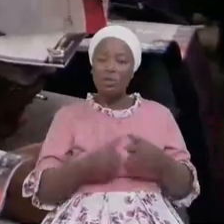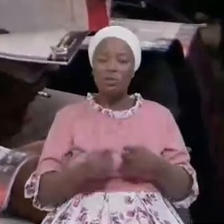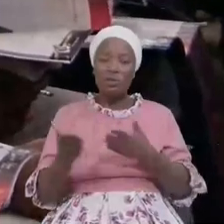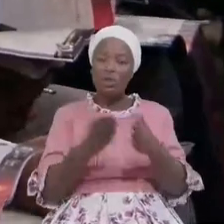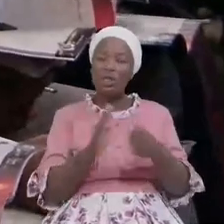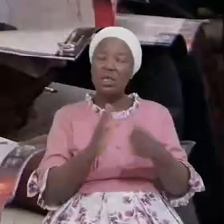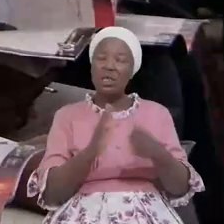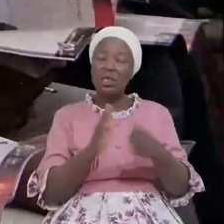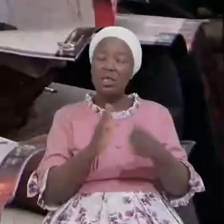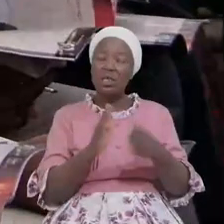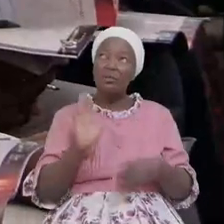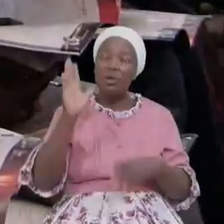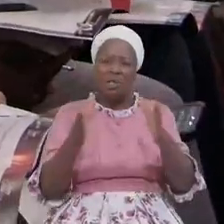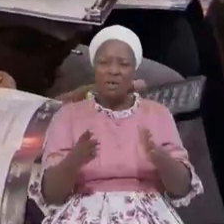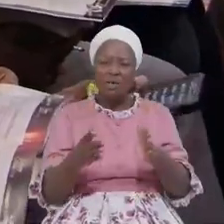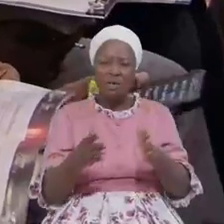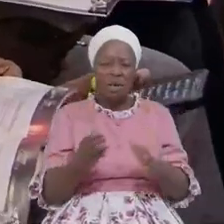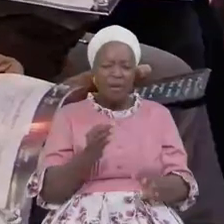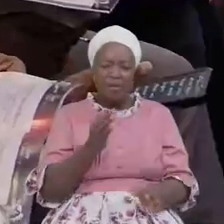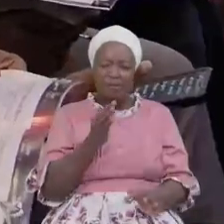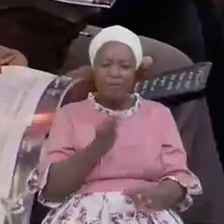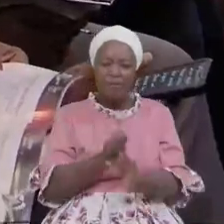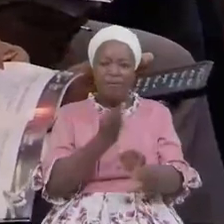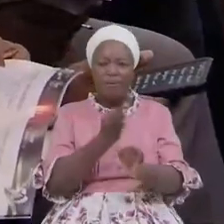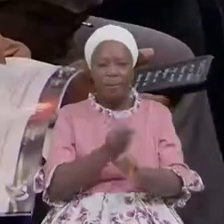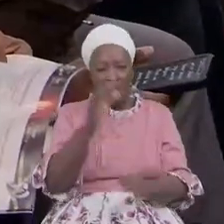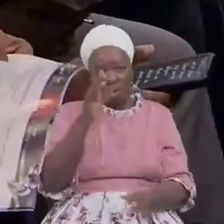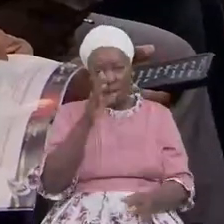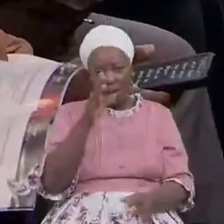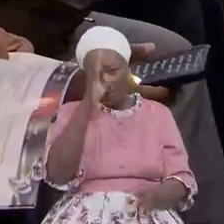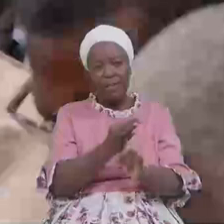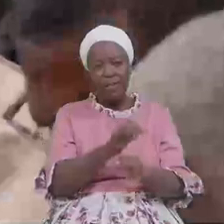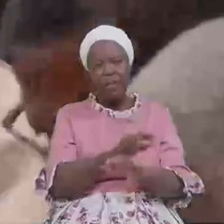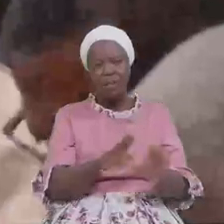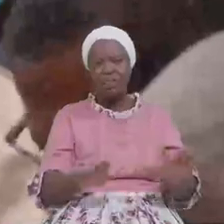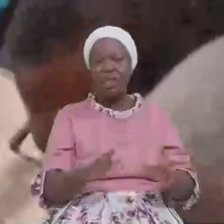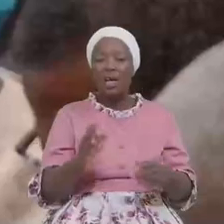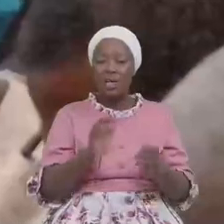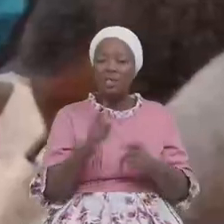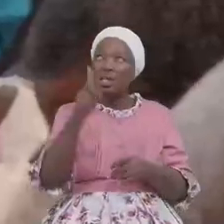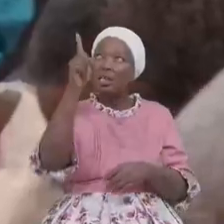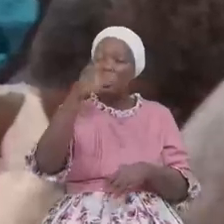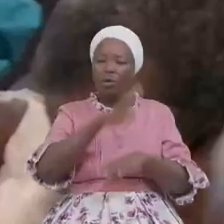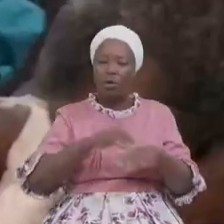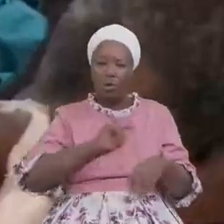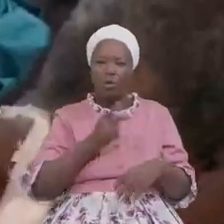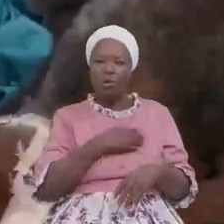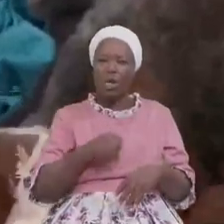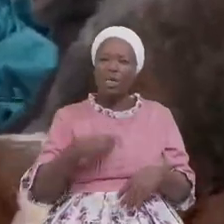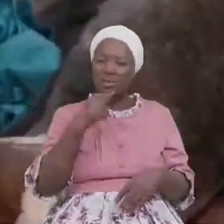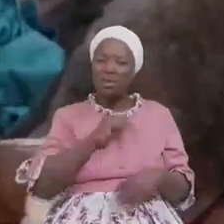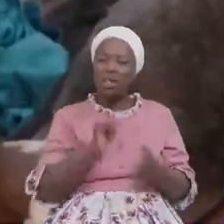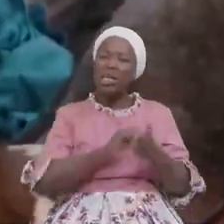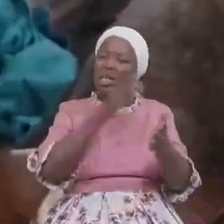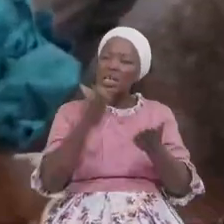sans l'incrédulité. Il nous appelle et il nous dit, voici ma commission pour toi.